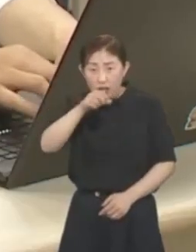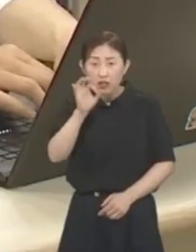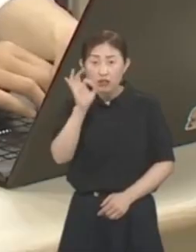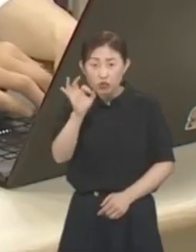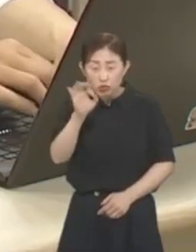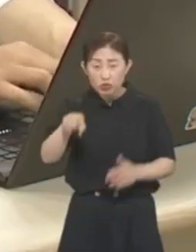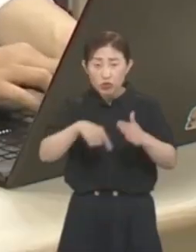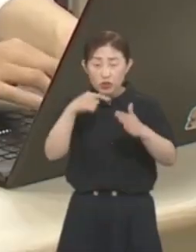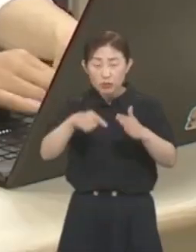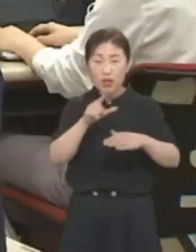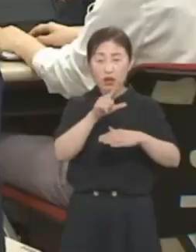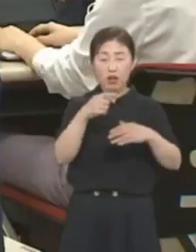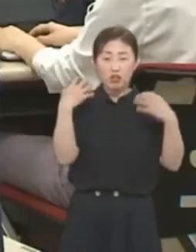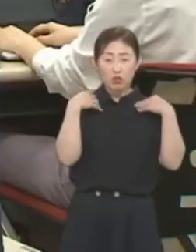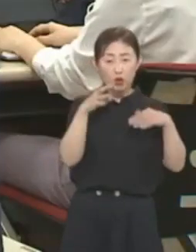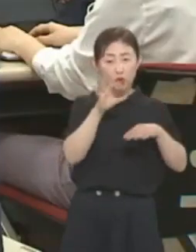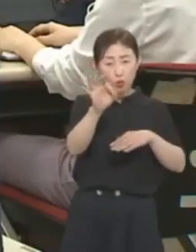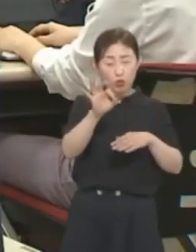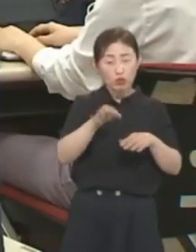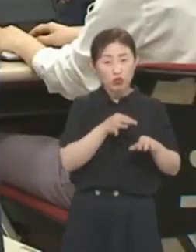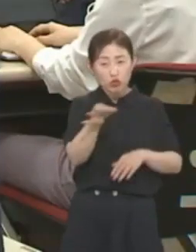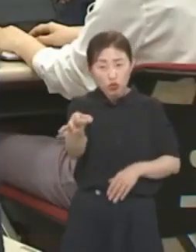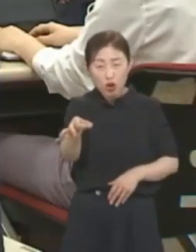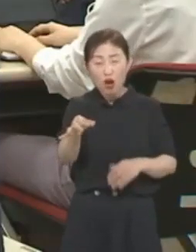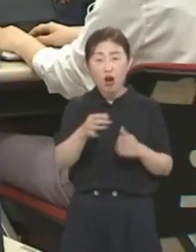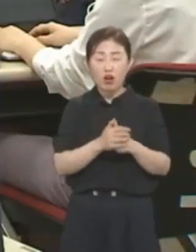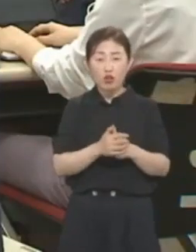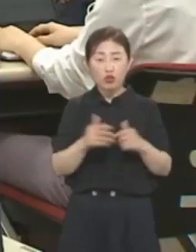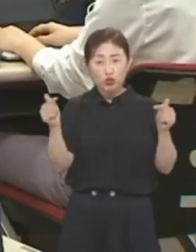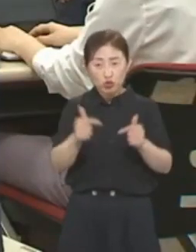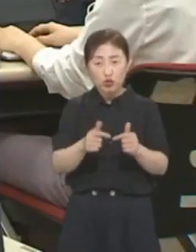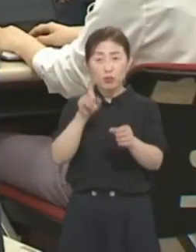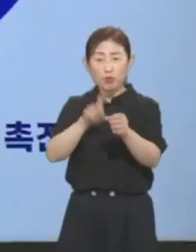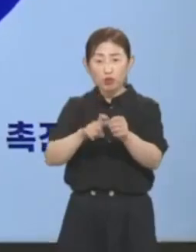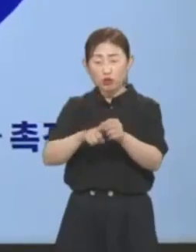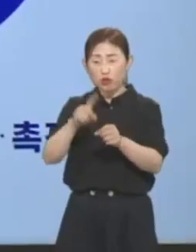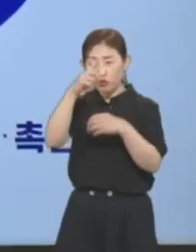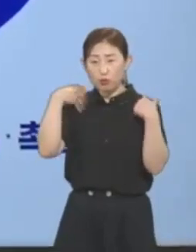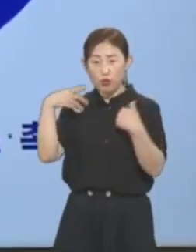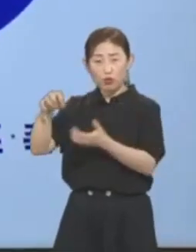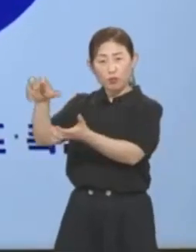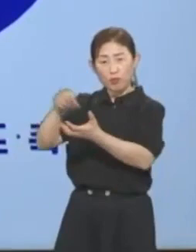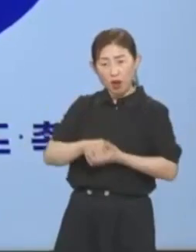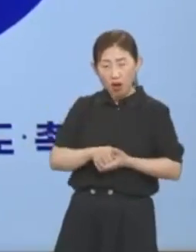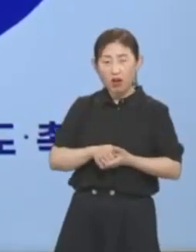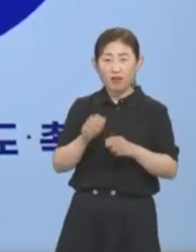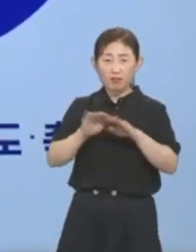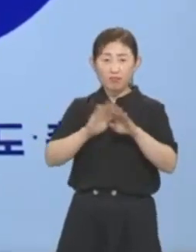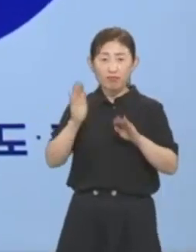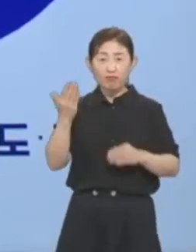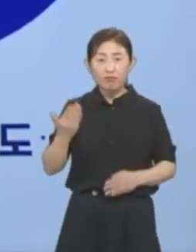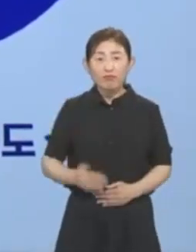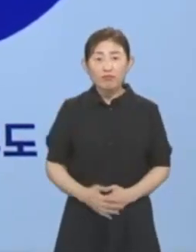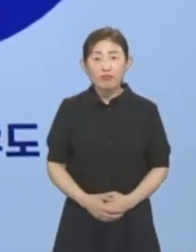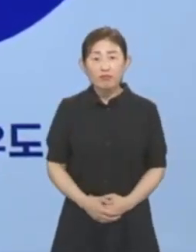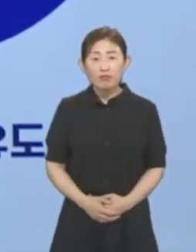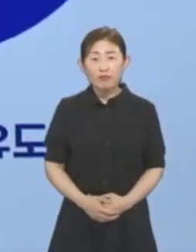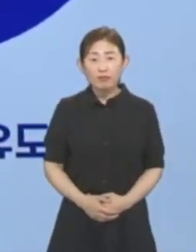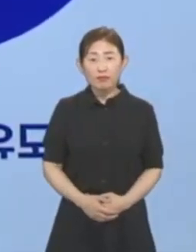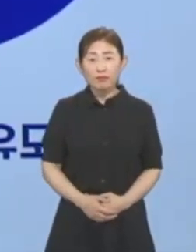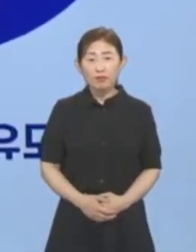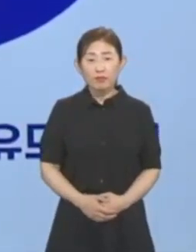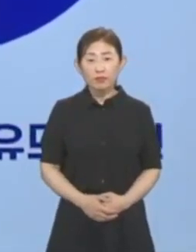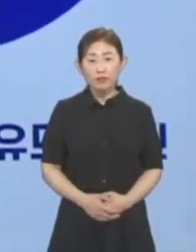중 지방비 부담을 줄이기 위한 국비 확보 방안 마련도 관건이 될 전망입니다. TJB 노동현입니다.